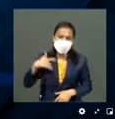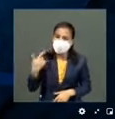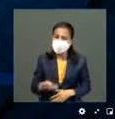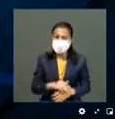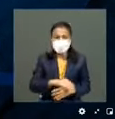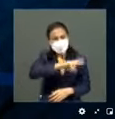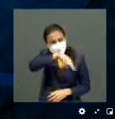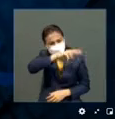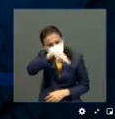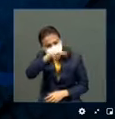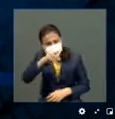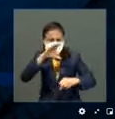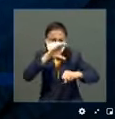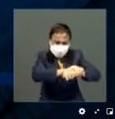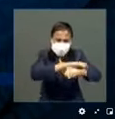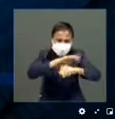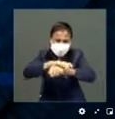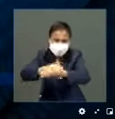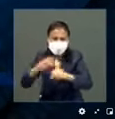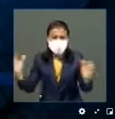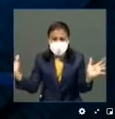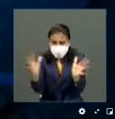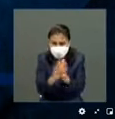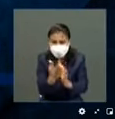ตระเวนแล้วก็จับได้24ชั่วโม